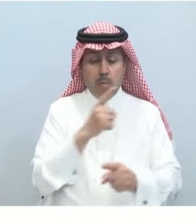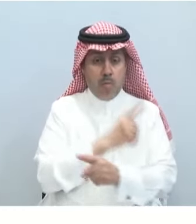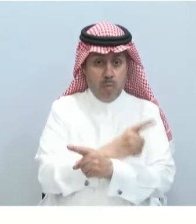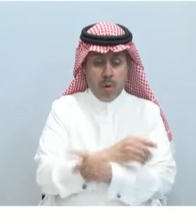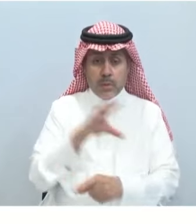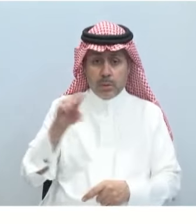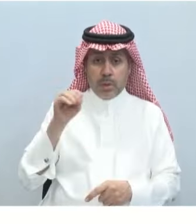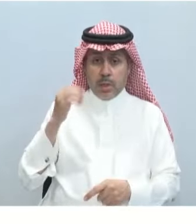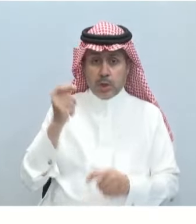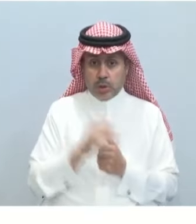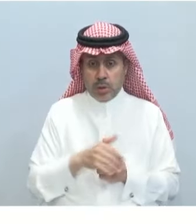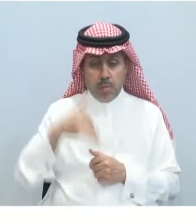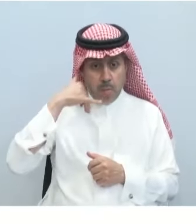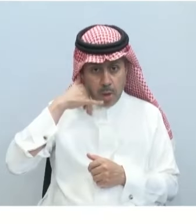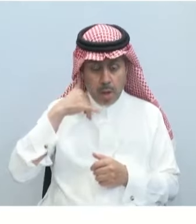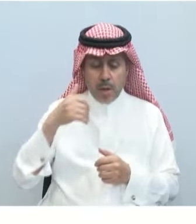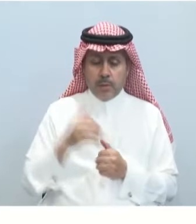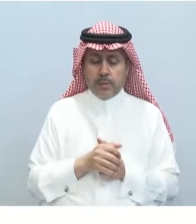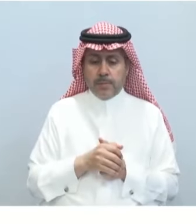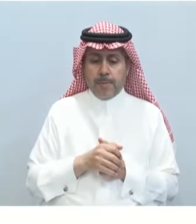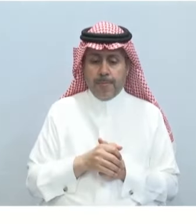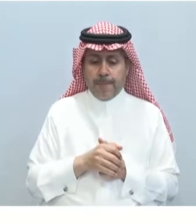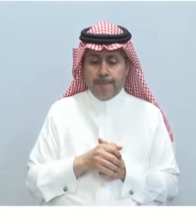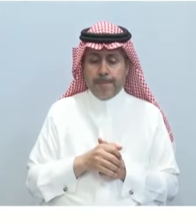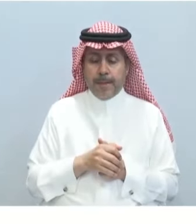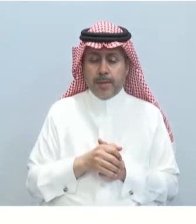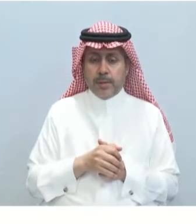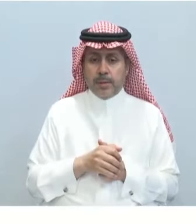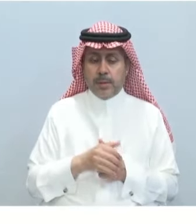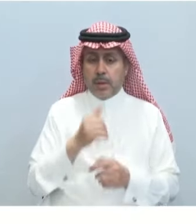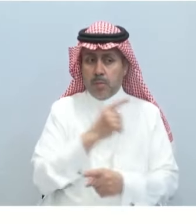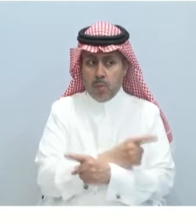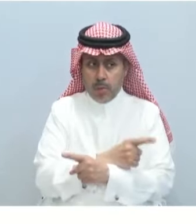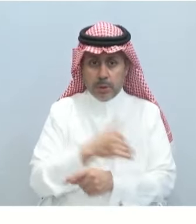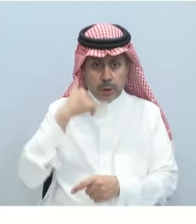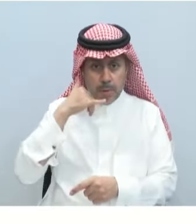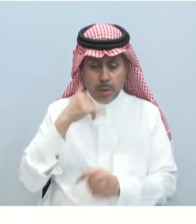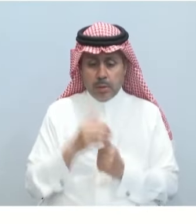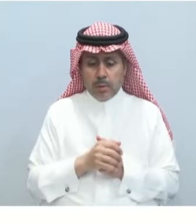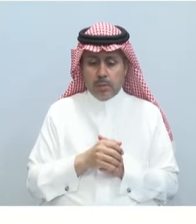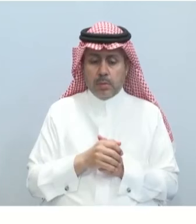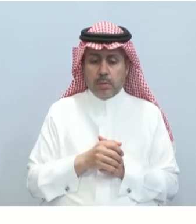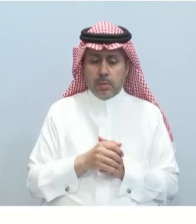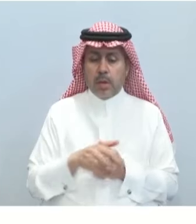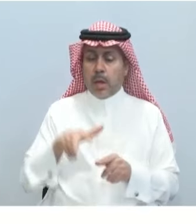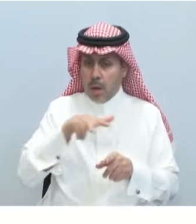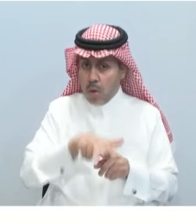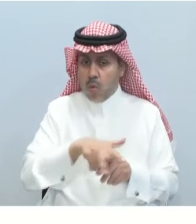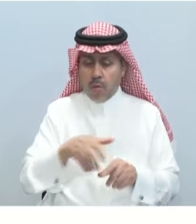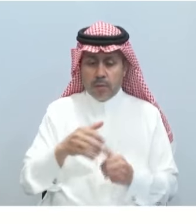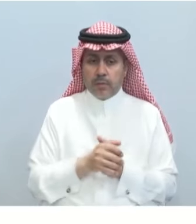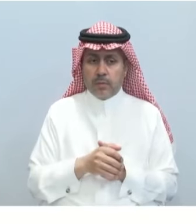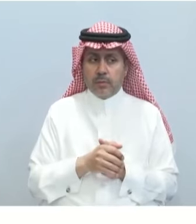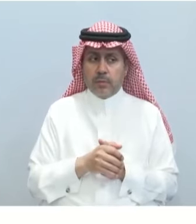هاجر الابلاغ عن هذه الحاله هل تستطيع هذه المعلمه تبليغ على هذه